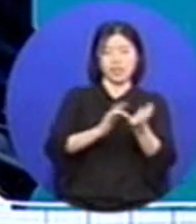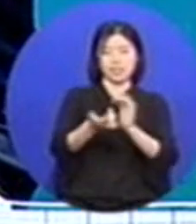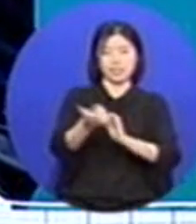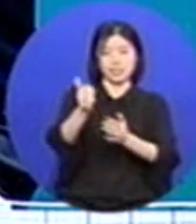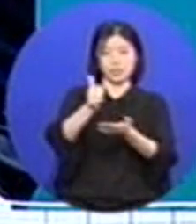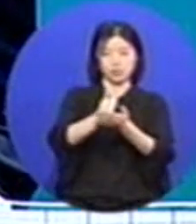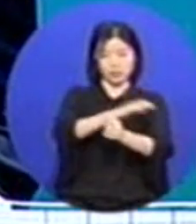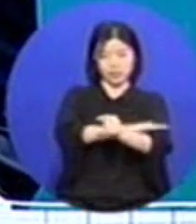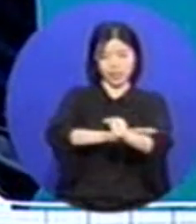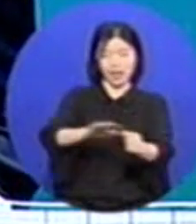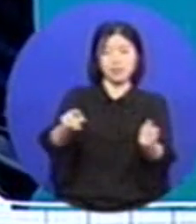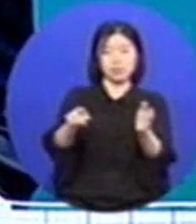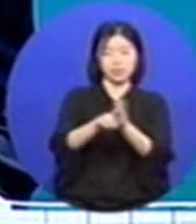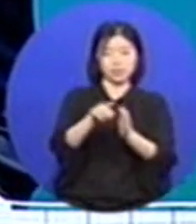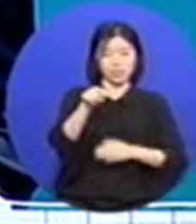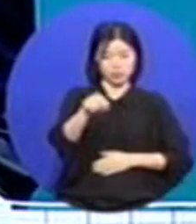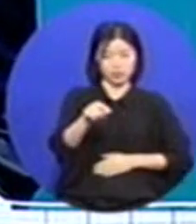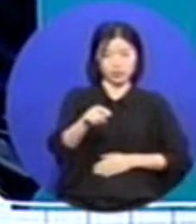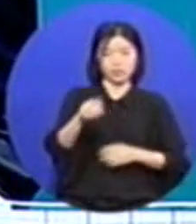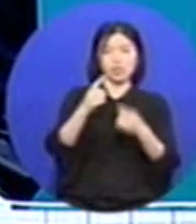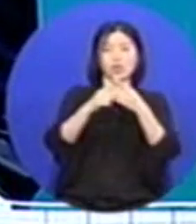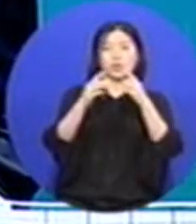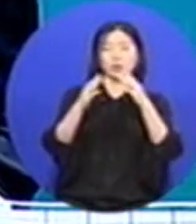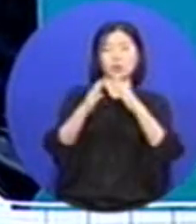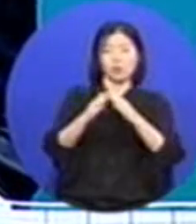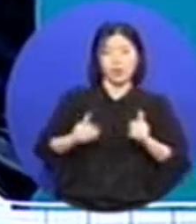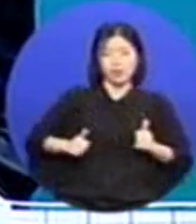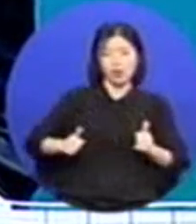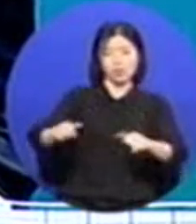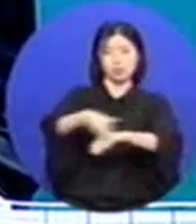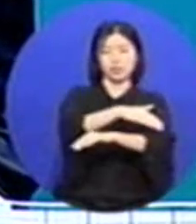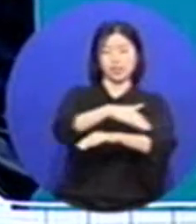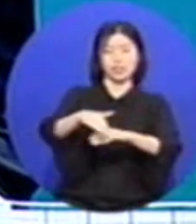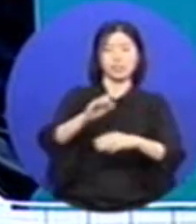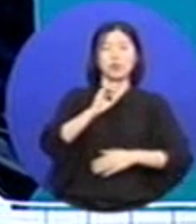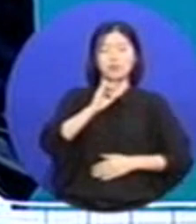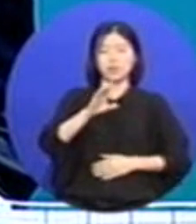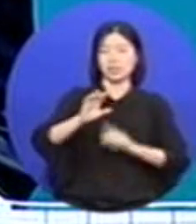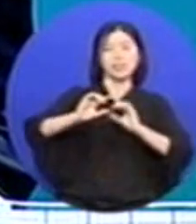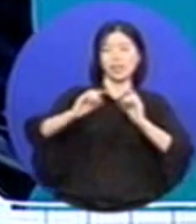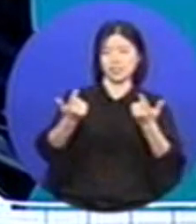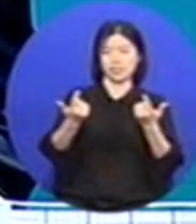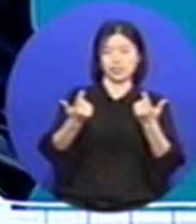것은 교회의 열심히 다니는 것만으로 말할 수가 없습니다